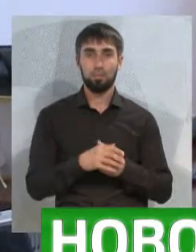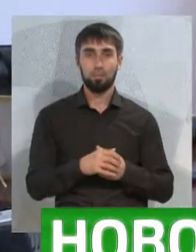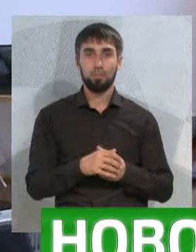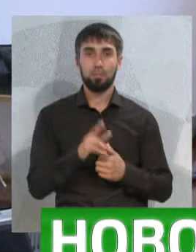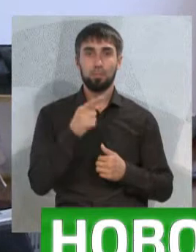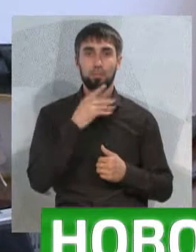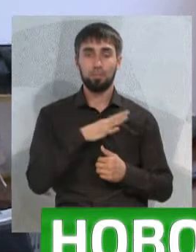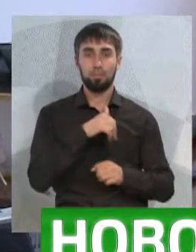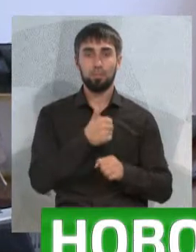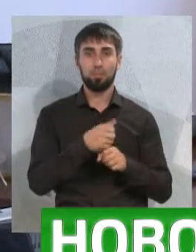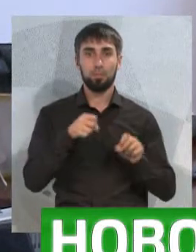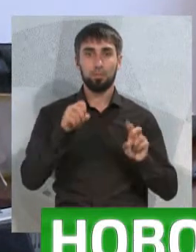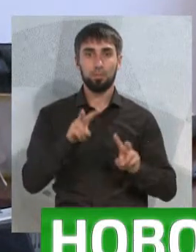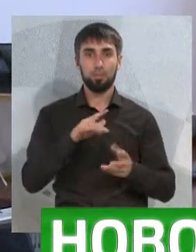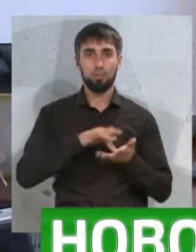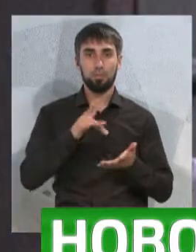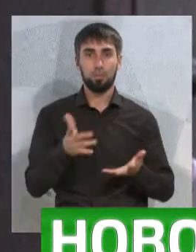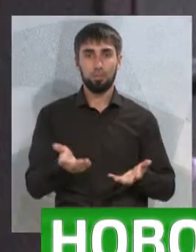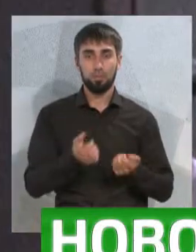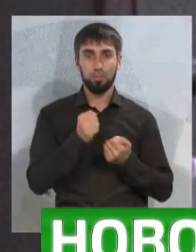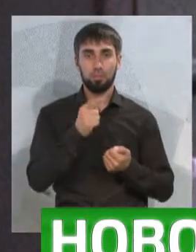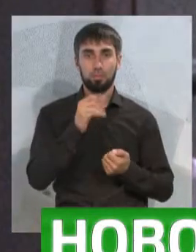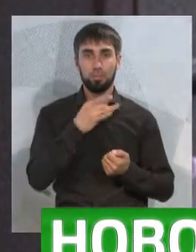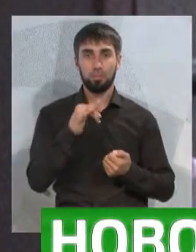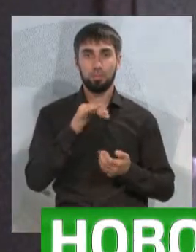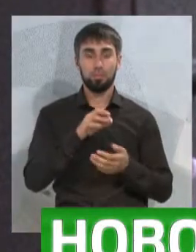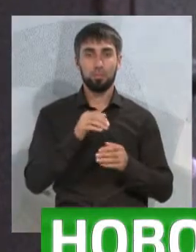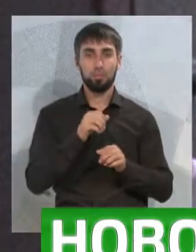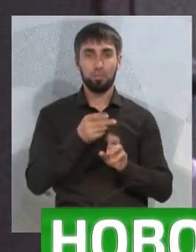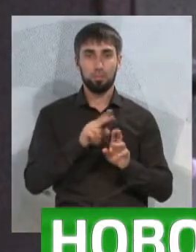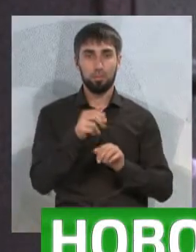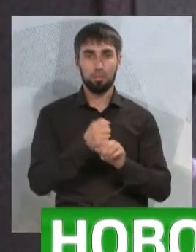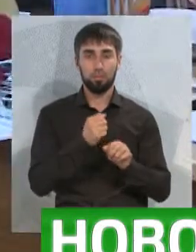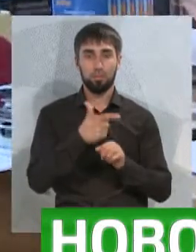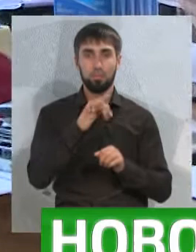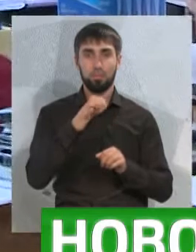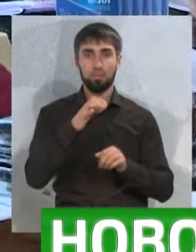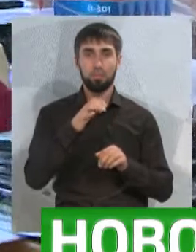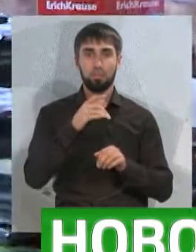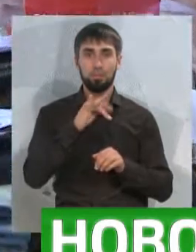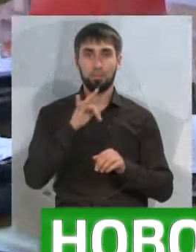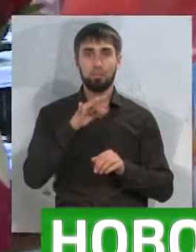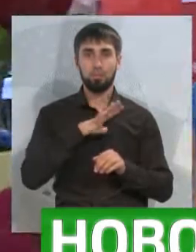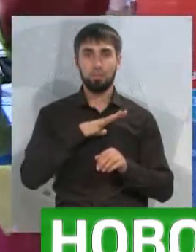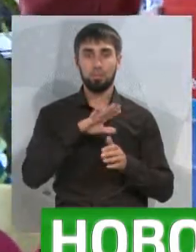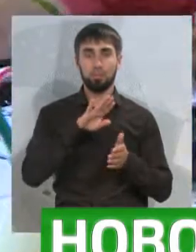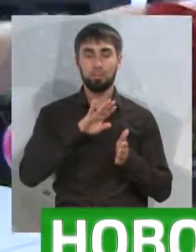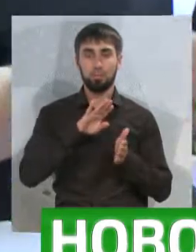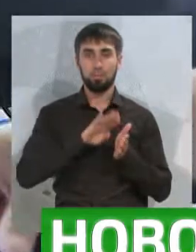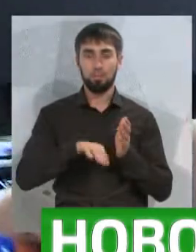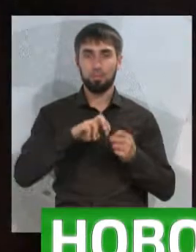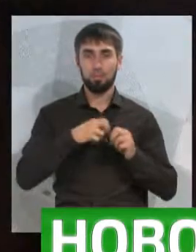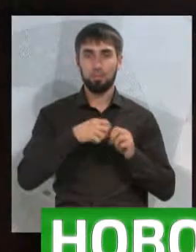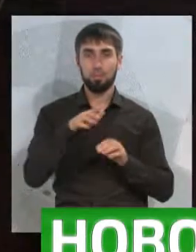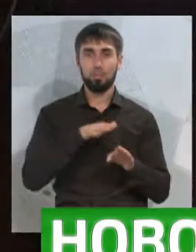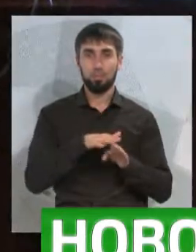Как отмечает главный специалист Центра поддержки заповедного дела, госинспекторы справились с заданиями быстро и без ошибок. Но были